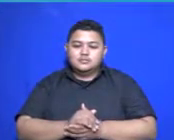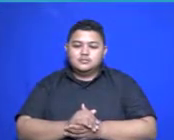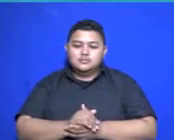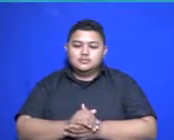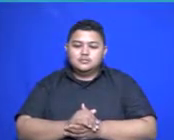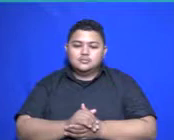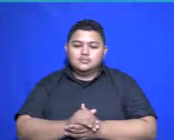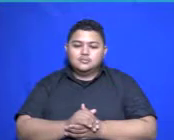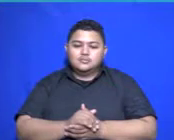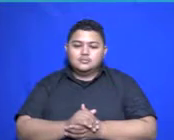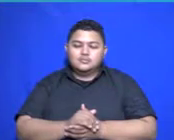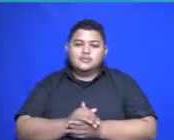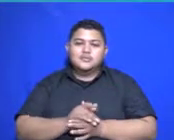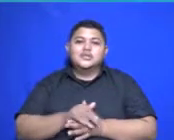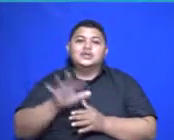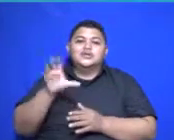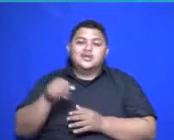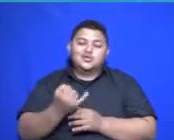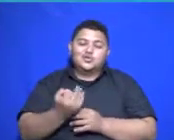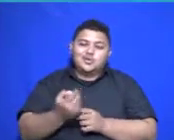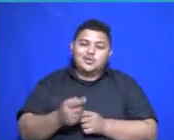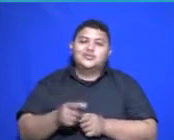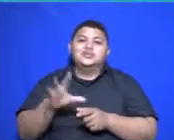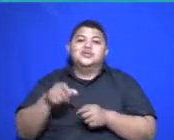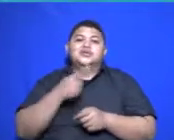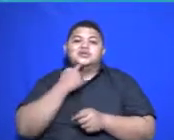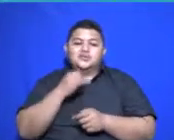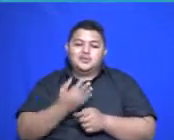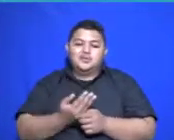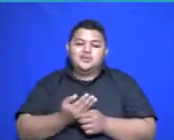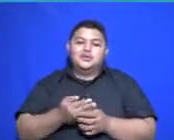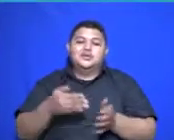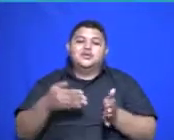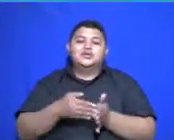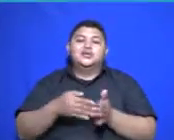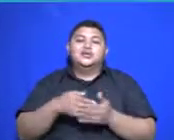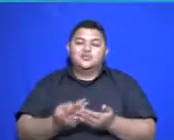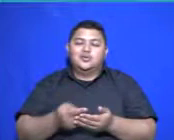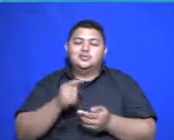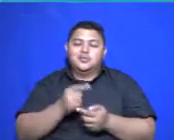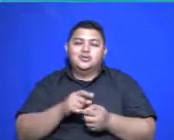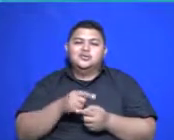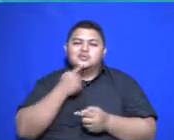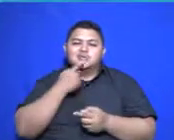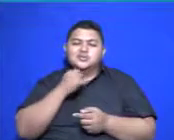berapa? Kendalanya seperti apa Pak sampai terkesan agak sulit? Terima kasih Pak.